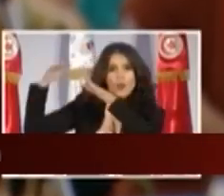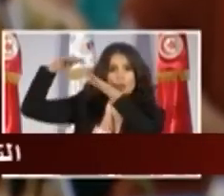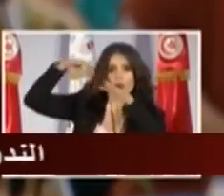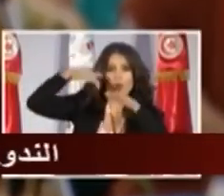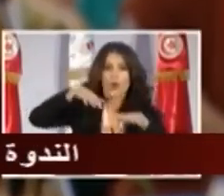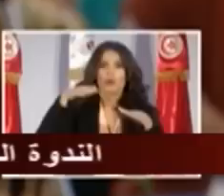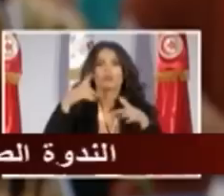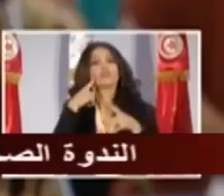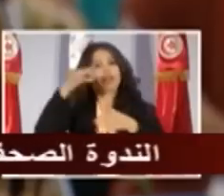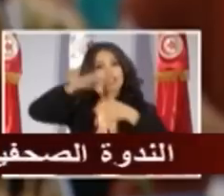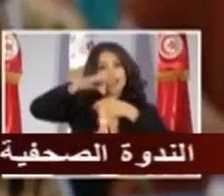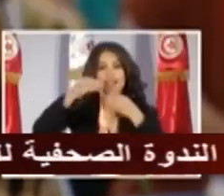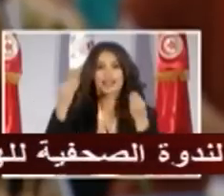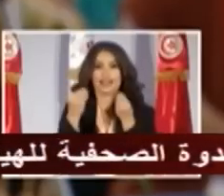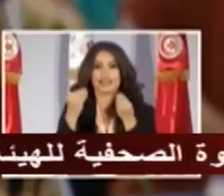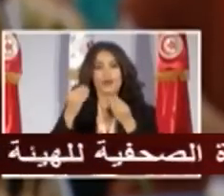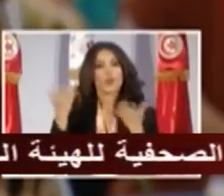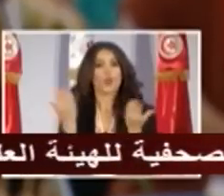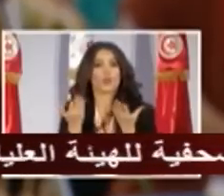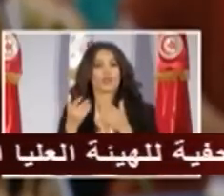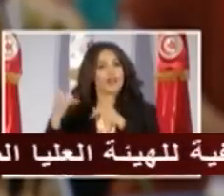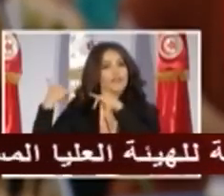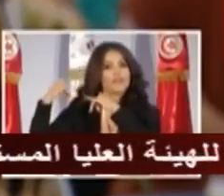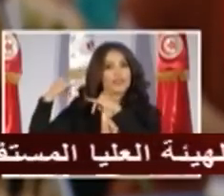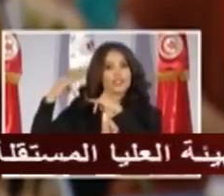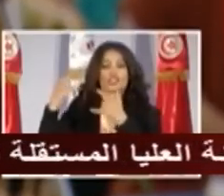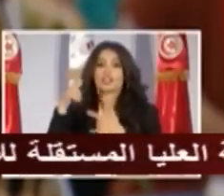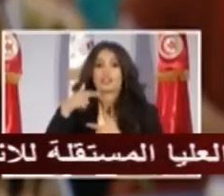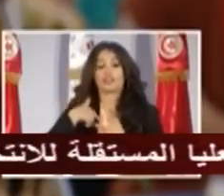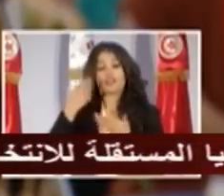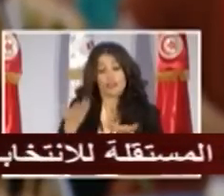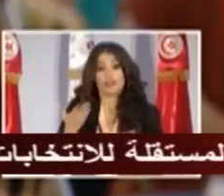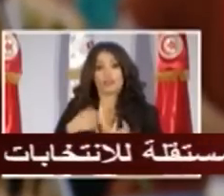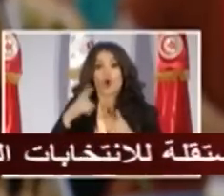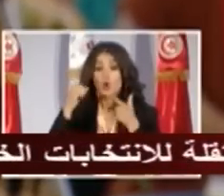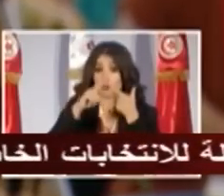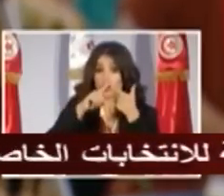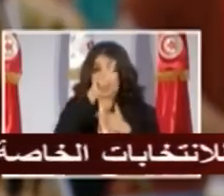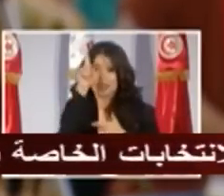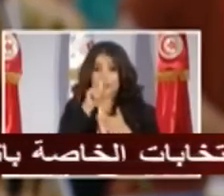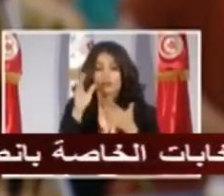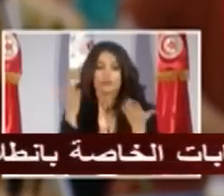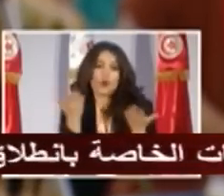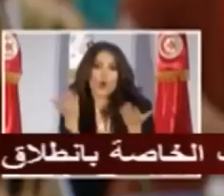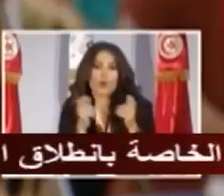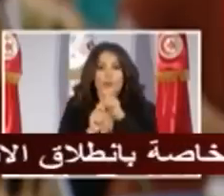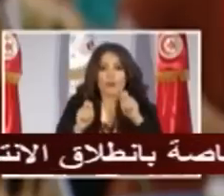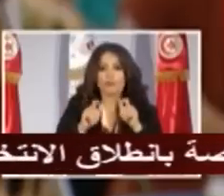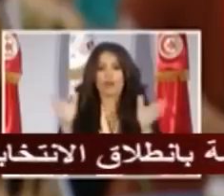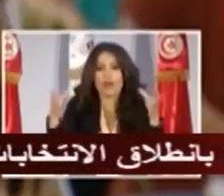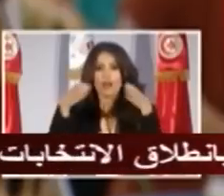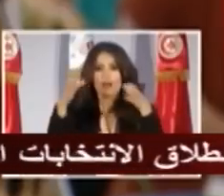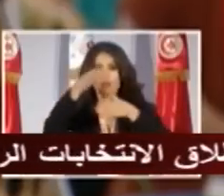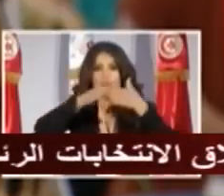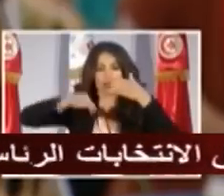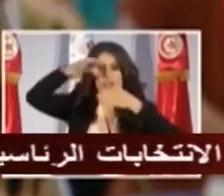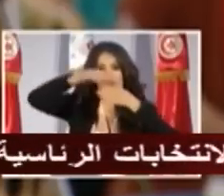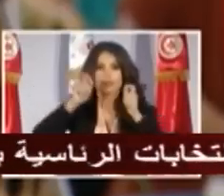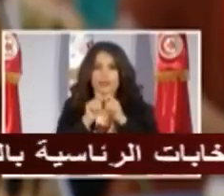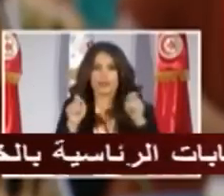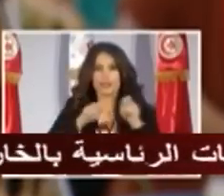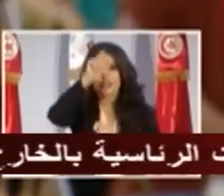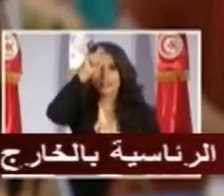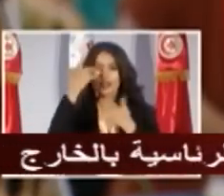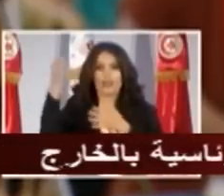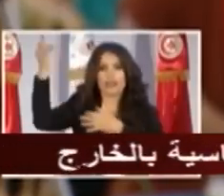الجزائر حول مركز الجزائر هذا السؤال الاول السؤال الثاني كيف تقيم الهيئه اه نسبه المشاركه على